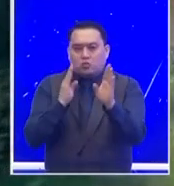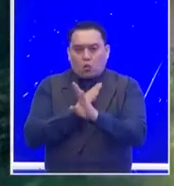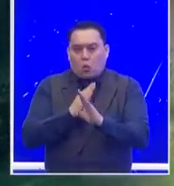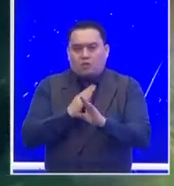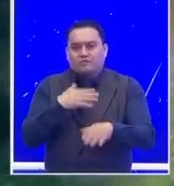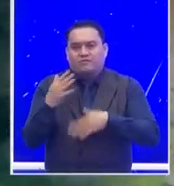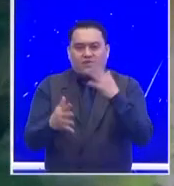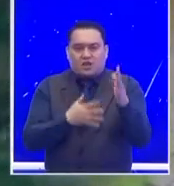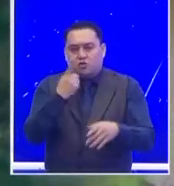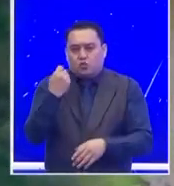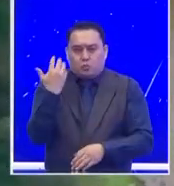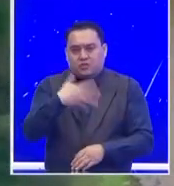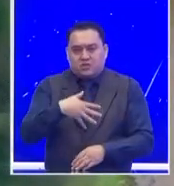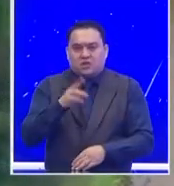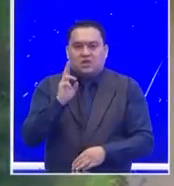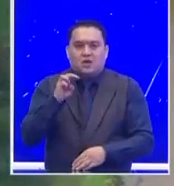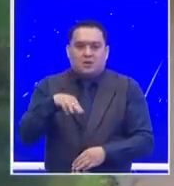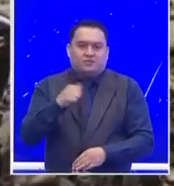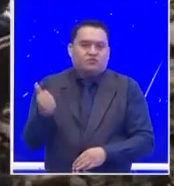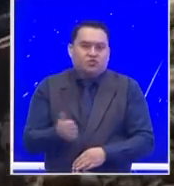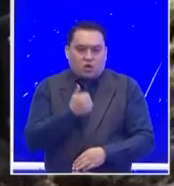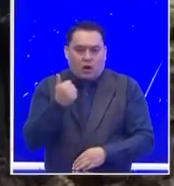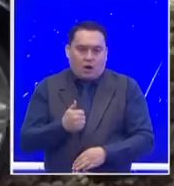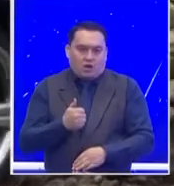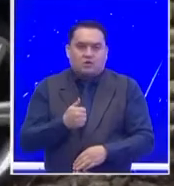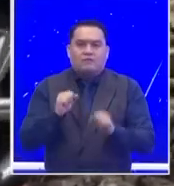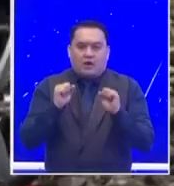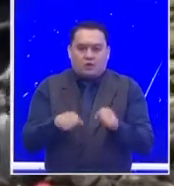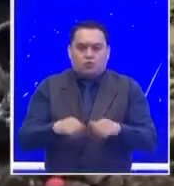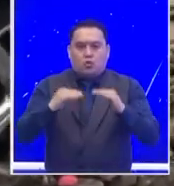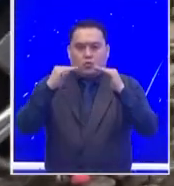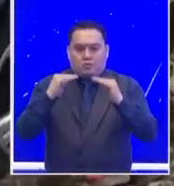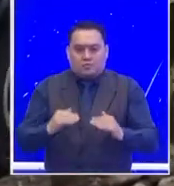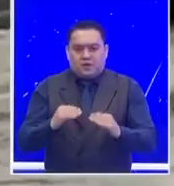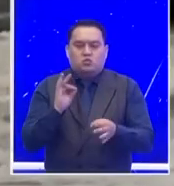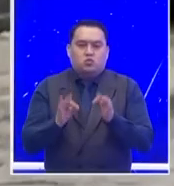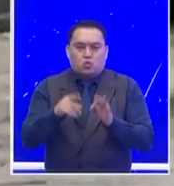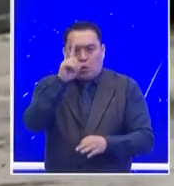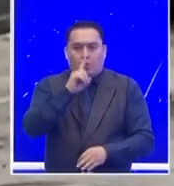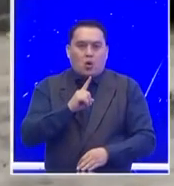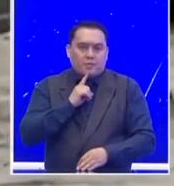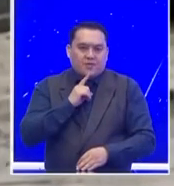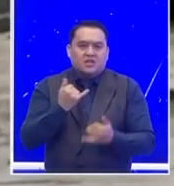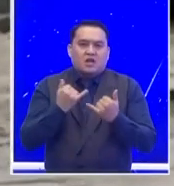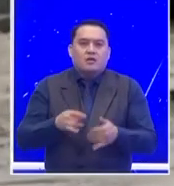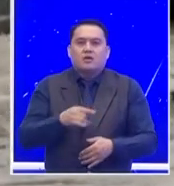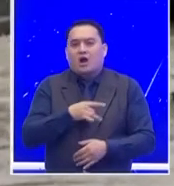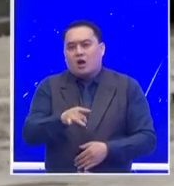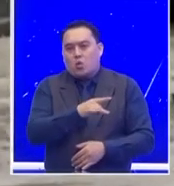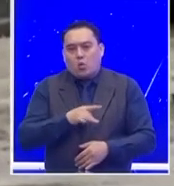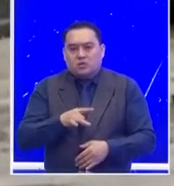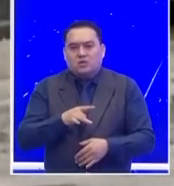порывы ветра до 150 км в час и осадки, значительно превышающие месячную норму. Для многих